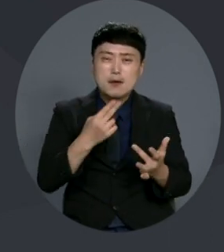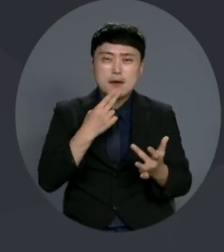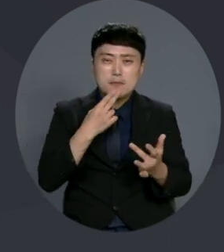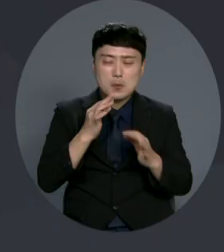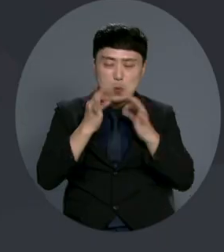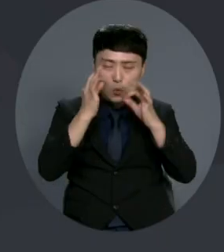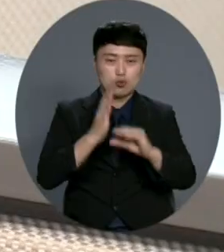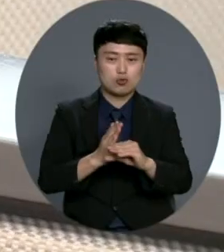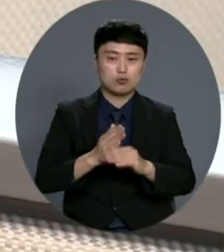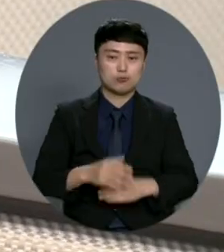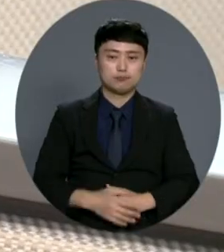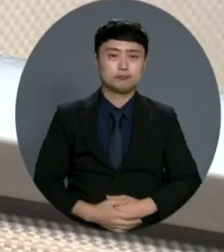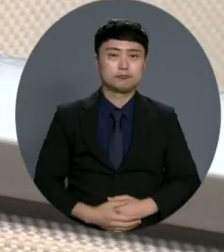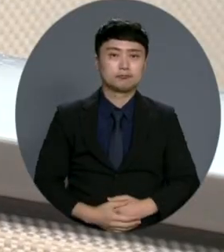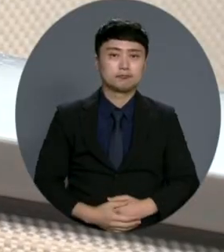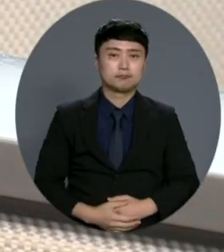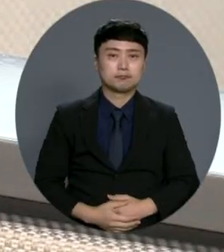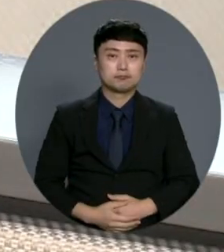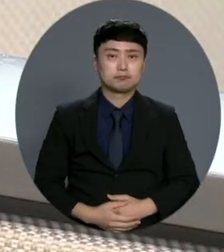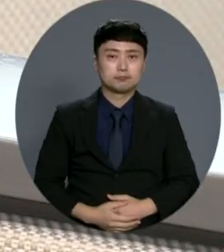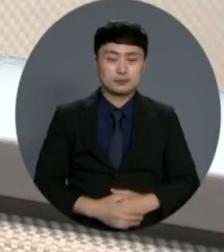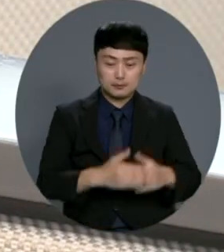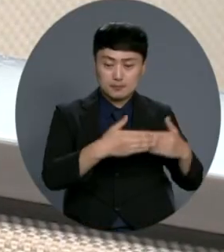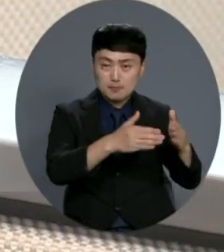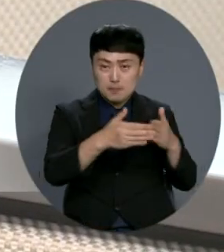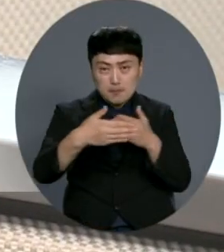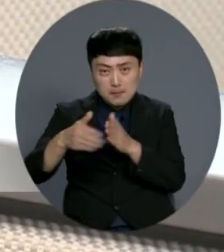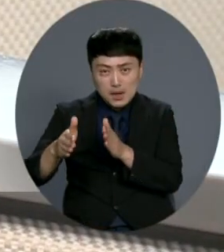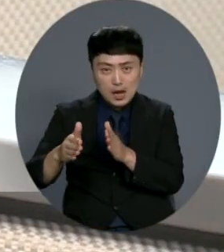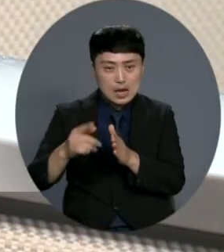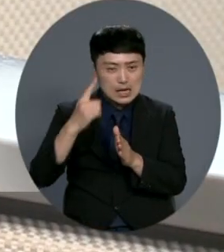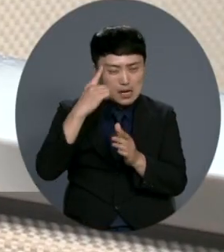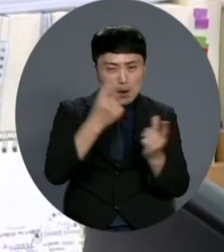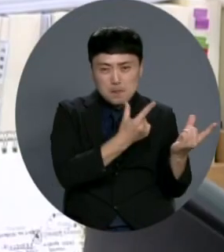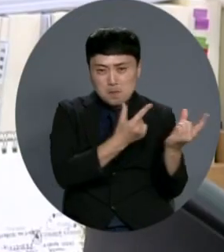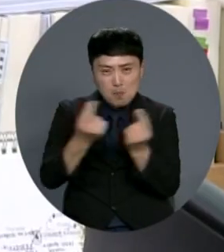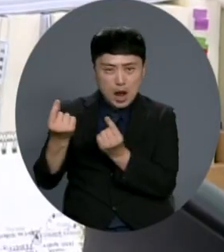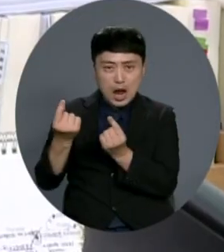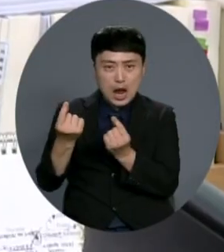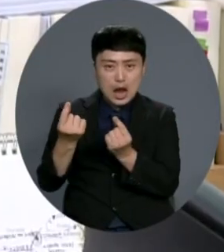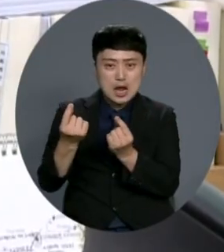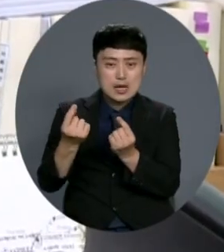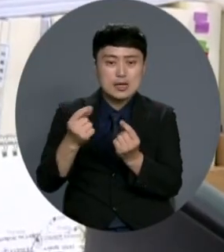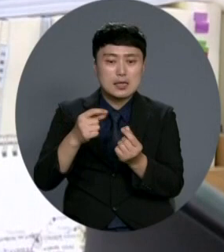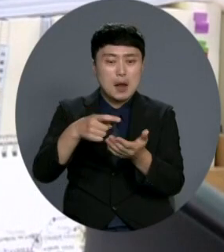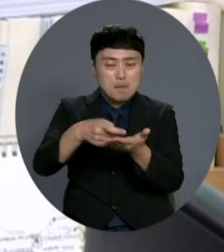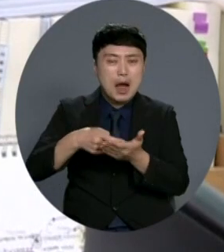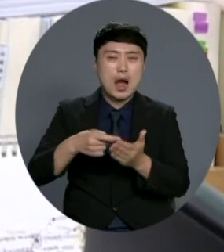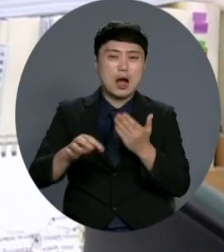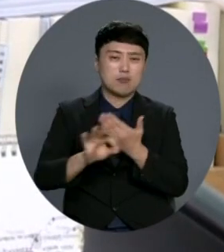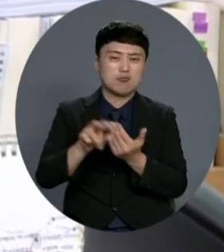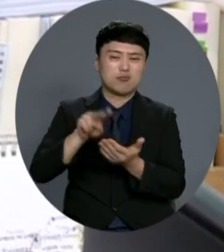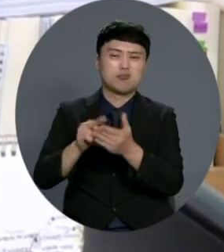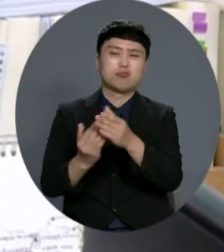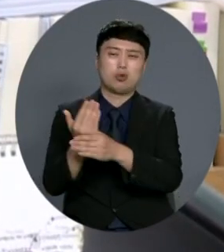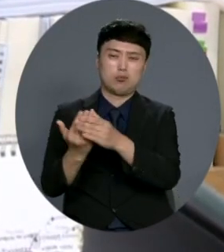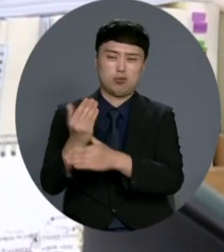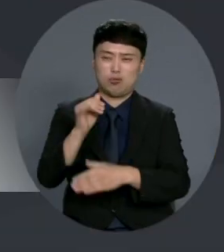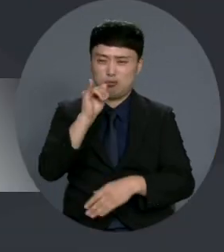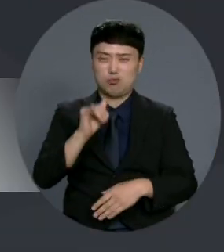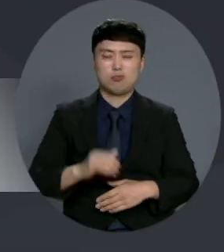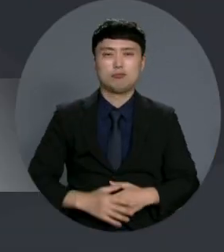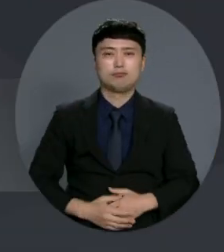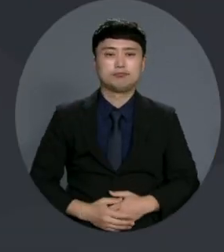최선을 다하고 있습니다 하지만 실 국별로 통일적 기준으로 예산을 줄일 경우 부작용이 발생할 우려도